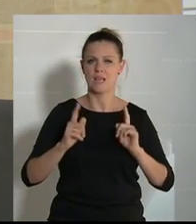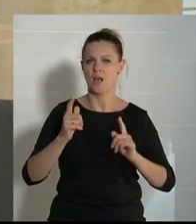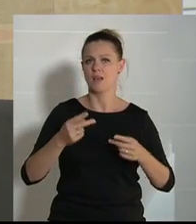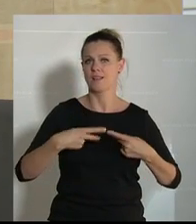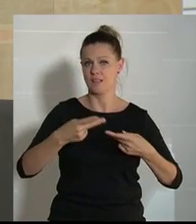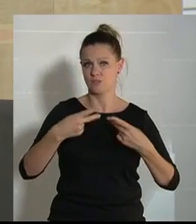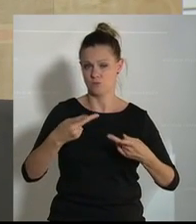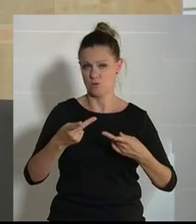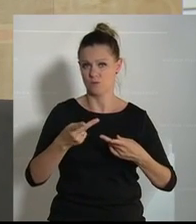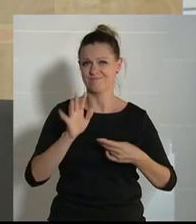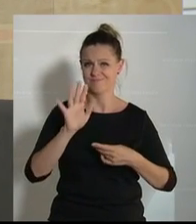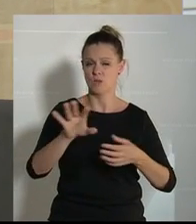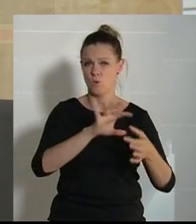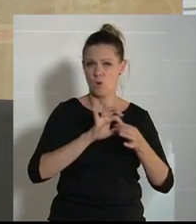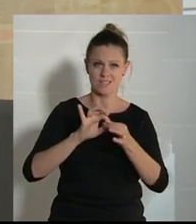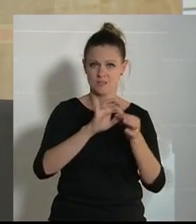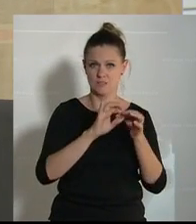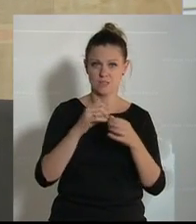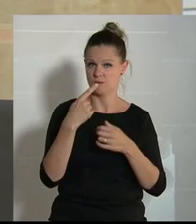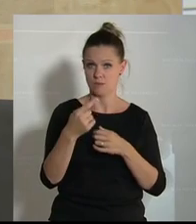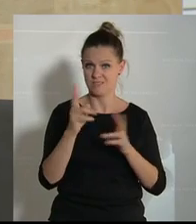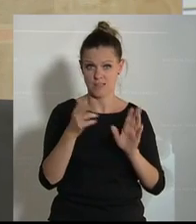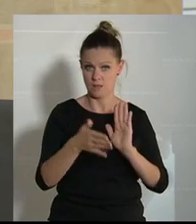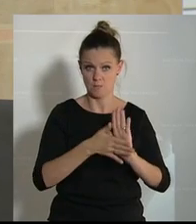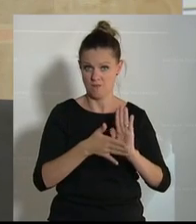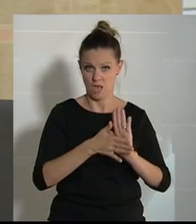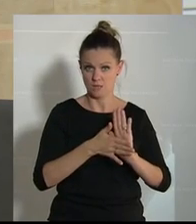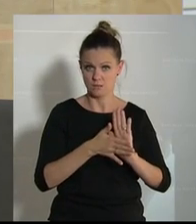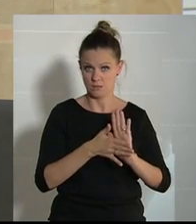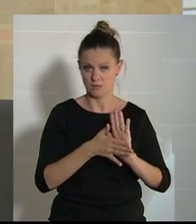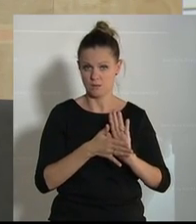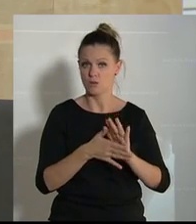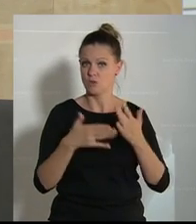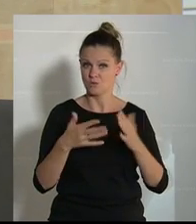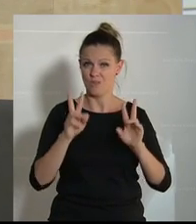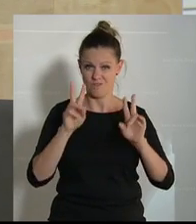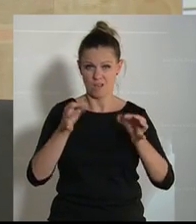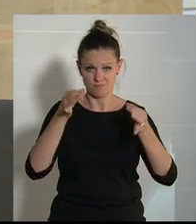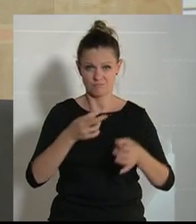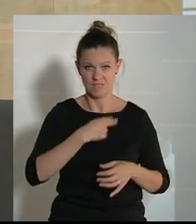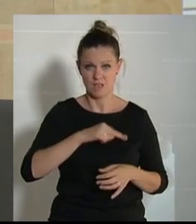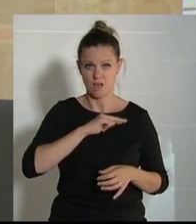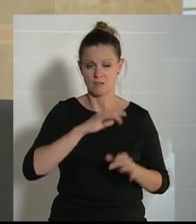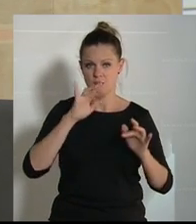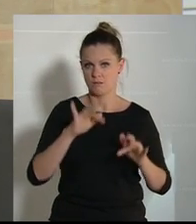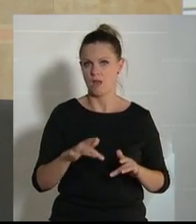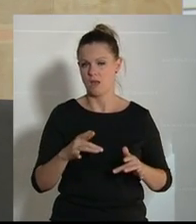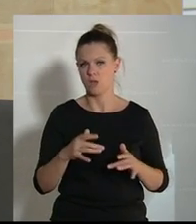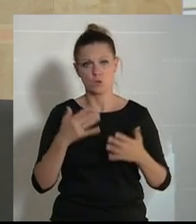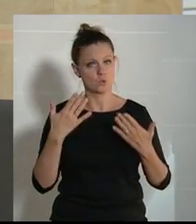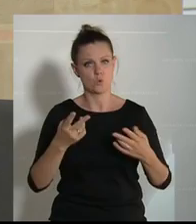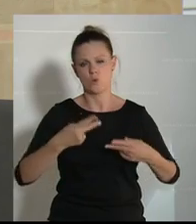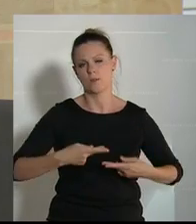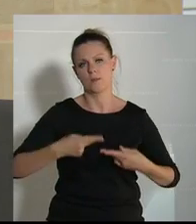dessen Organisatoren das nicht zu 100% nachweisen können, dass das garantiert ist, können einen